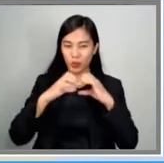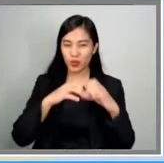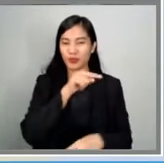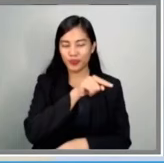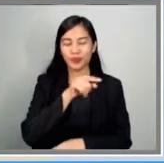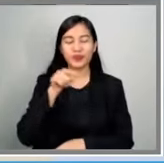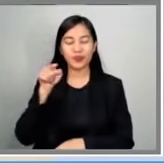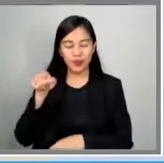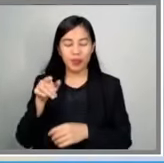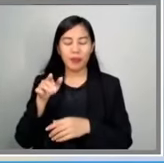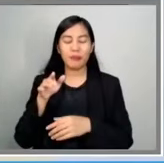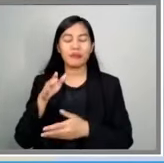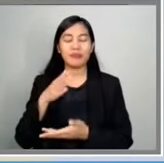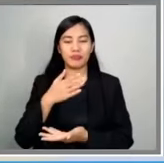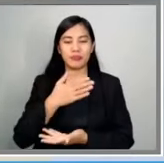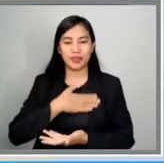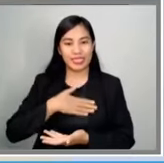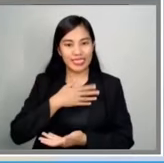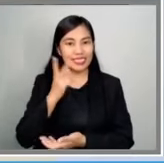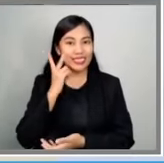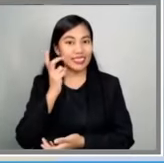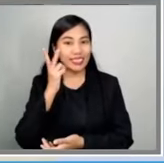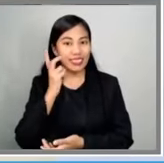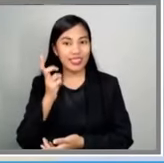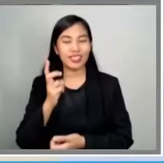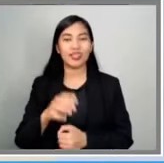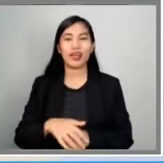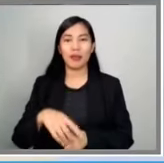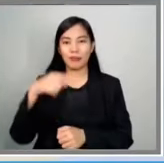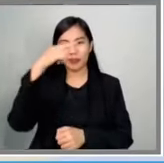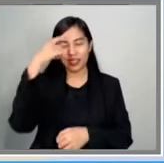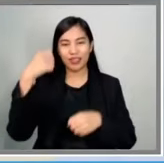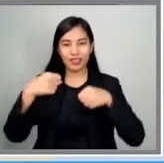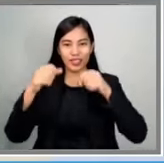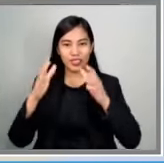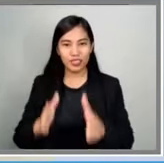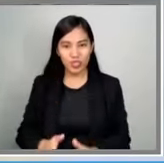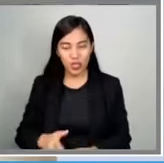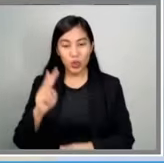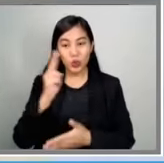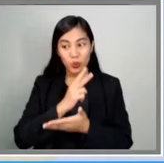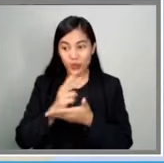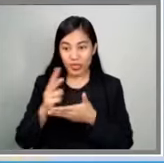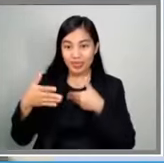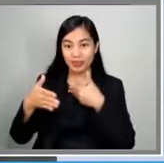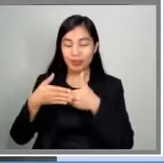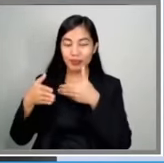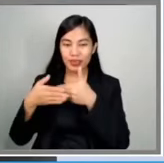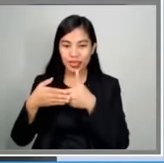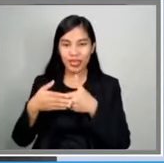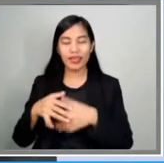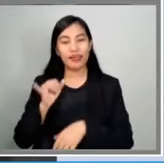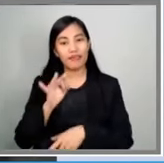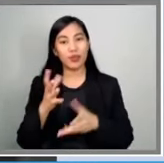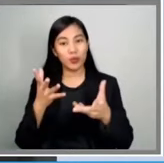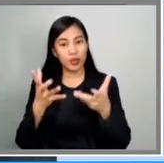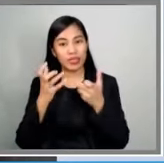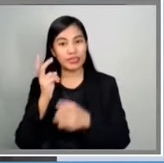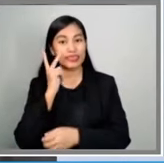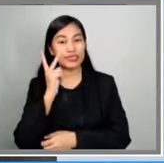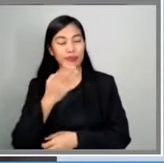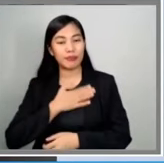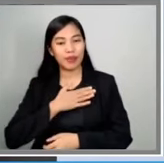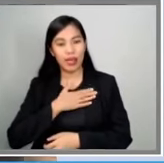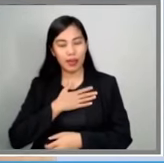Rider. In 2 weeks na yata, tama ba ako? In two weeks, malapit na po. And kung gusto niyo po, panoorin yung podcast ko sa YouTube ko po yan,